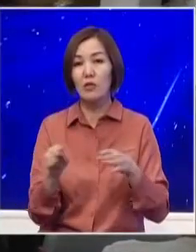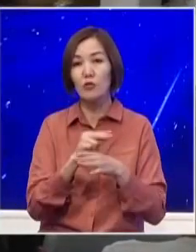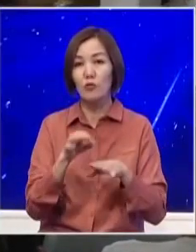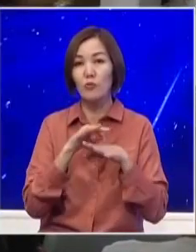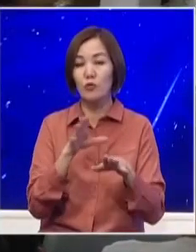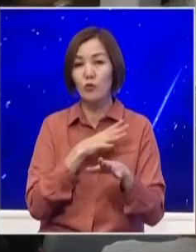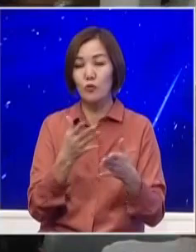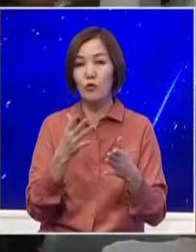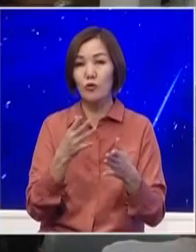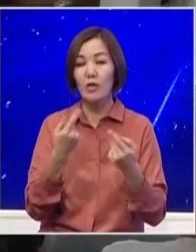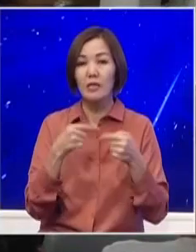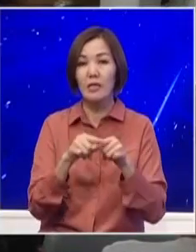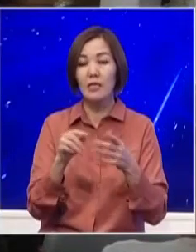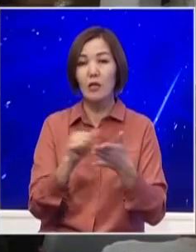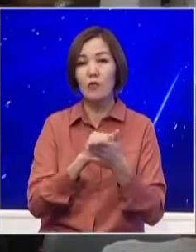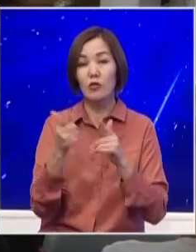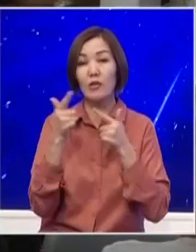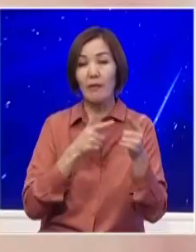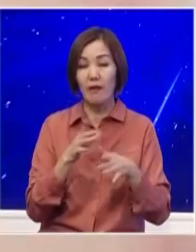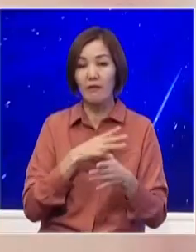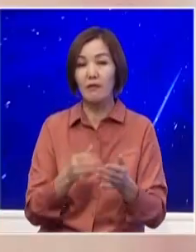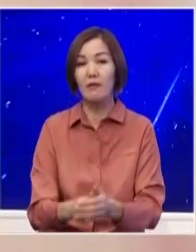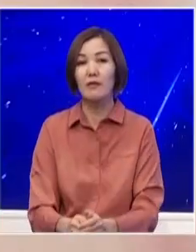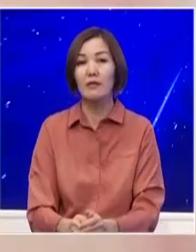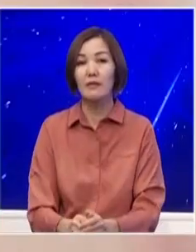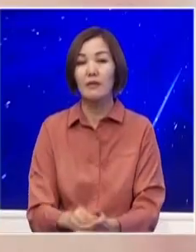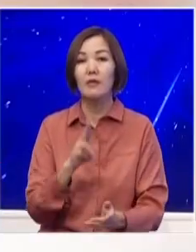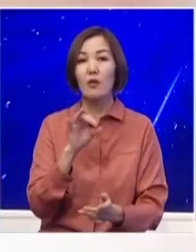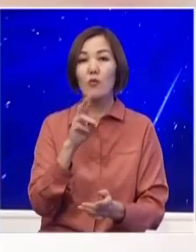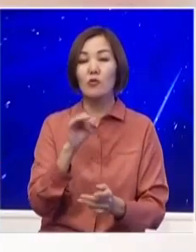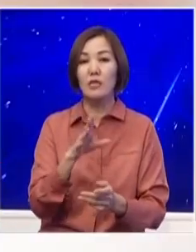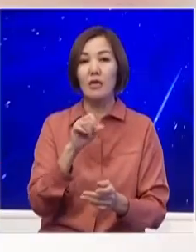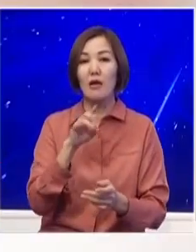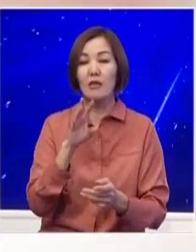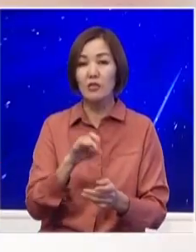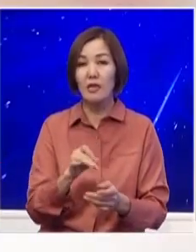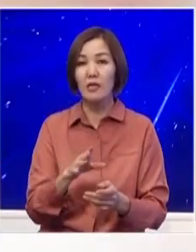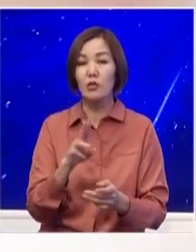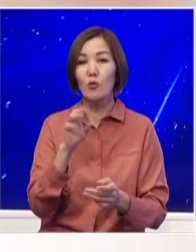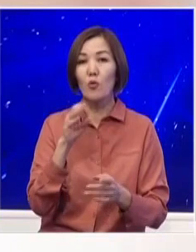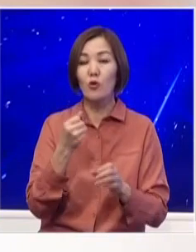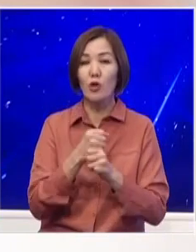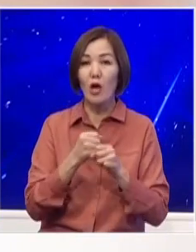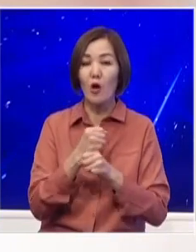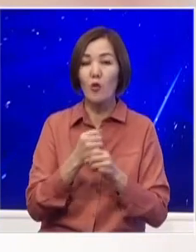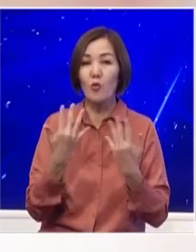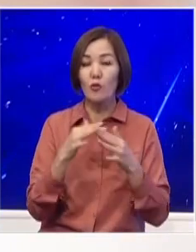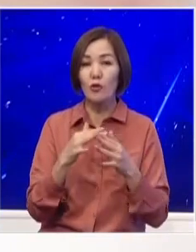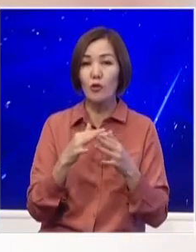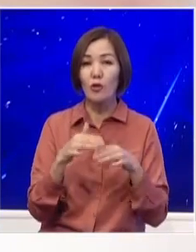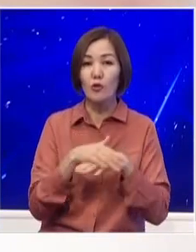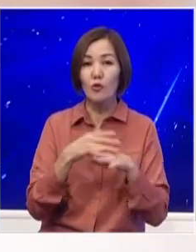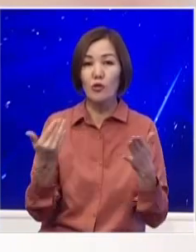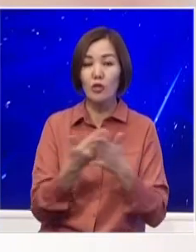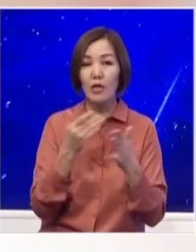жұмыстарын жүргізу үшін техникалық құжаттама дайындалды. Көкжазық, Жалғызағаш және Қоңыр ауылдарының тұрғындары жаңадан мәдениет үйін